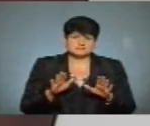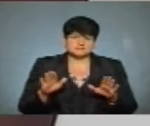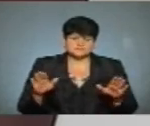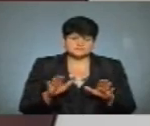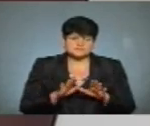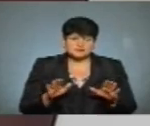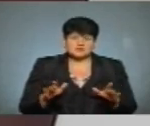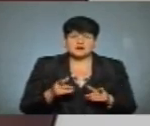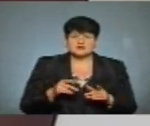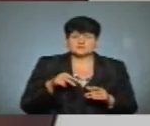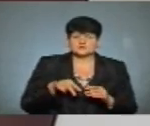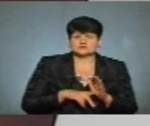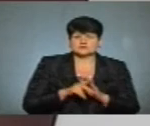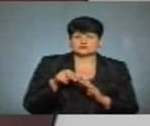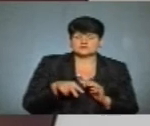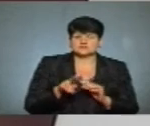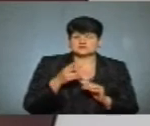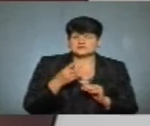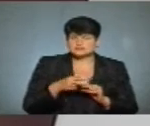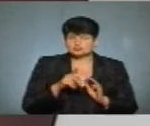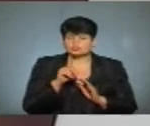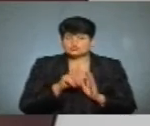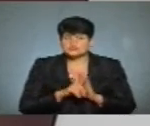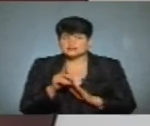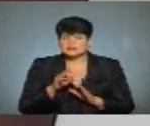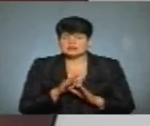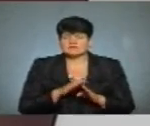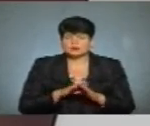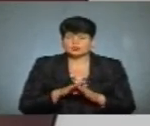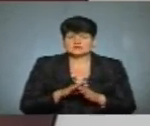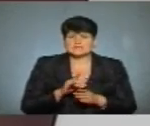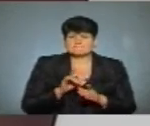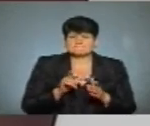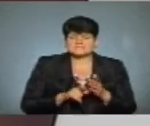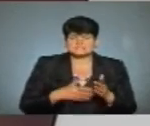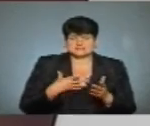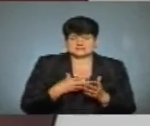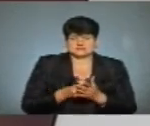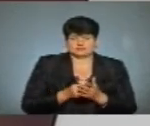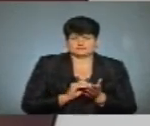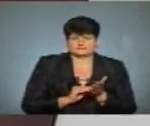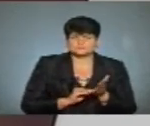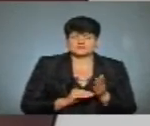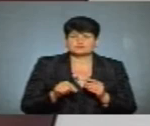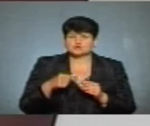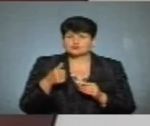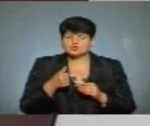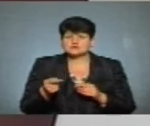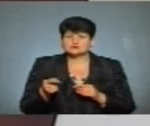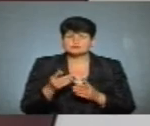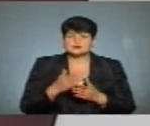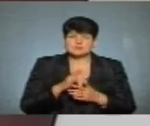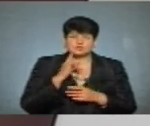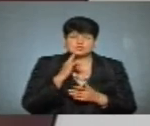початку 2020-го учасники гурту почали виконувати пісні власного написання. Нагадаю, цьогоріч Тернопіль став переможцем конкурсу